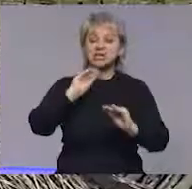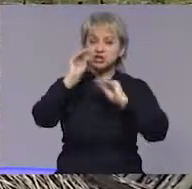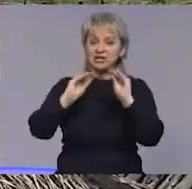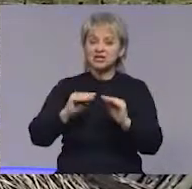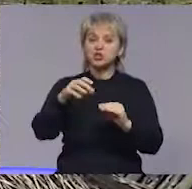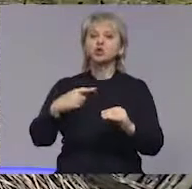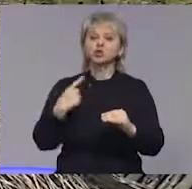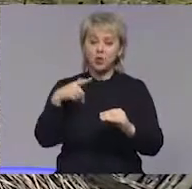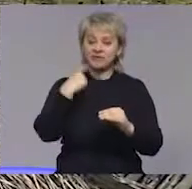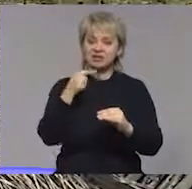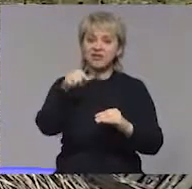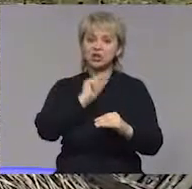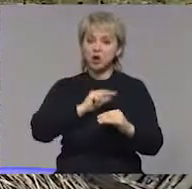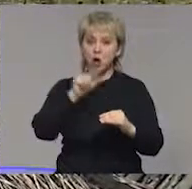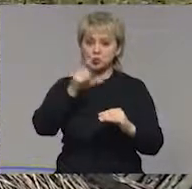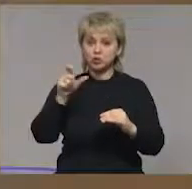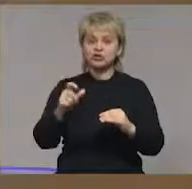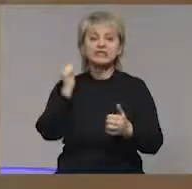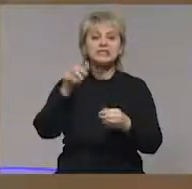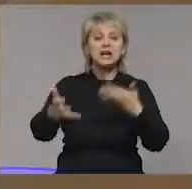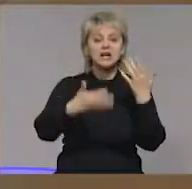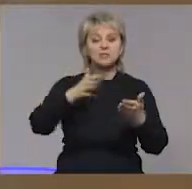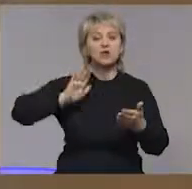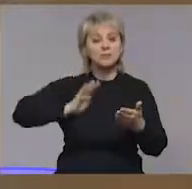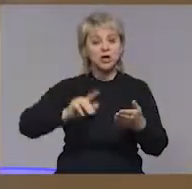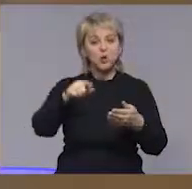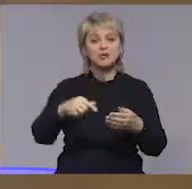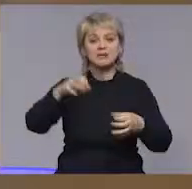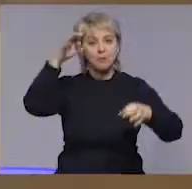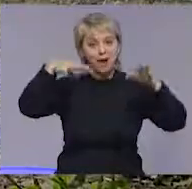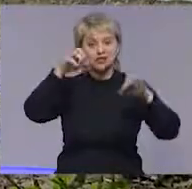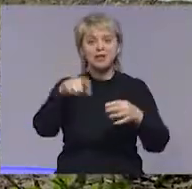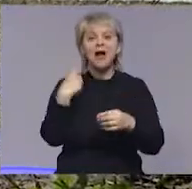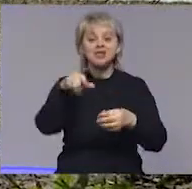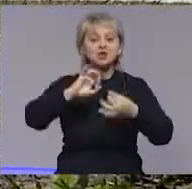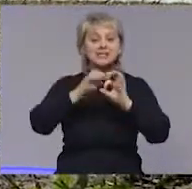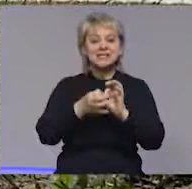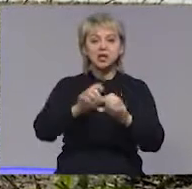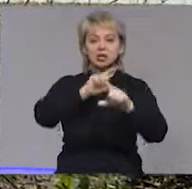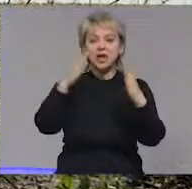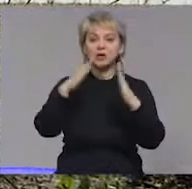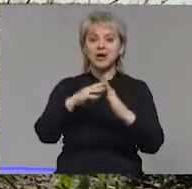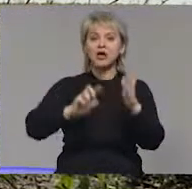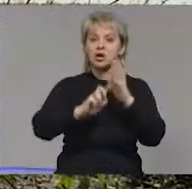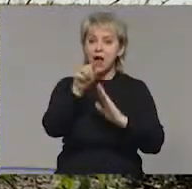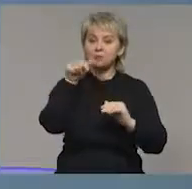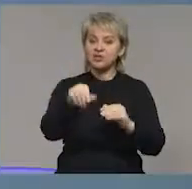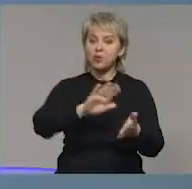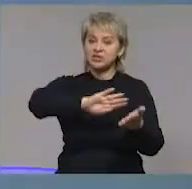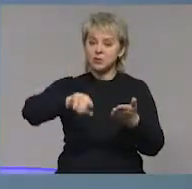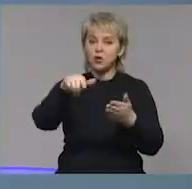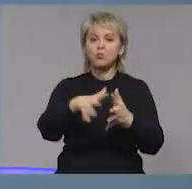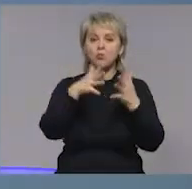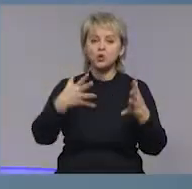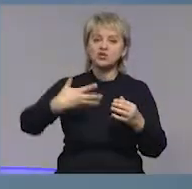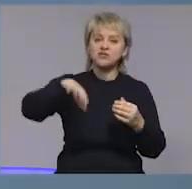на совесть, говорят рабочие, так что с разборкой приходится попотеть. Один из сложнейших объектов – храм. На его демонтаж уйдет